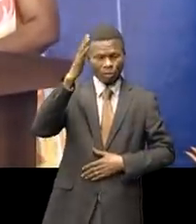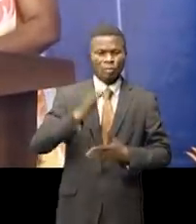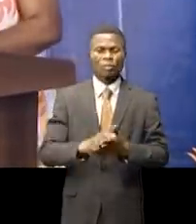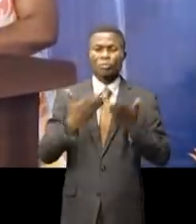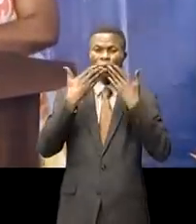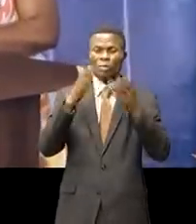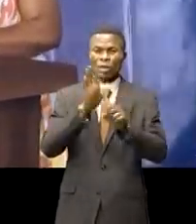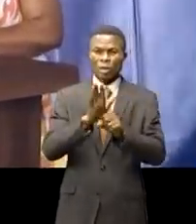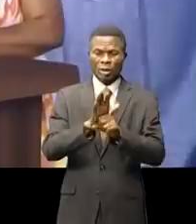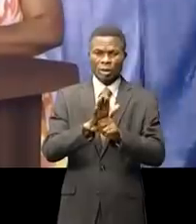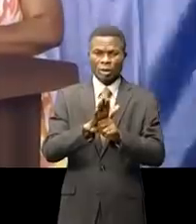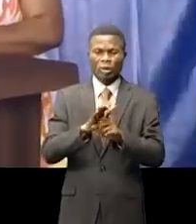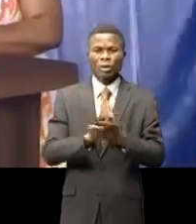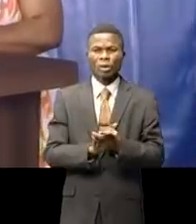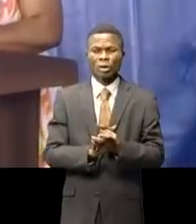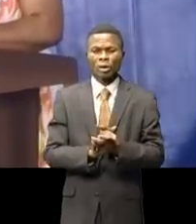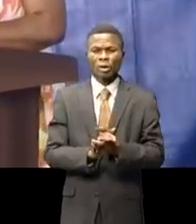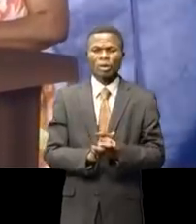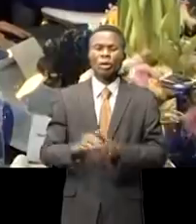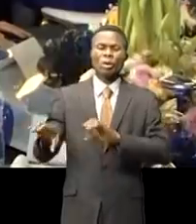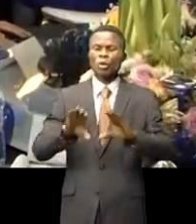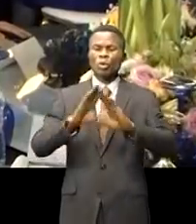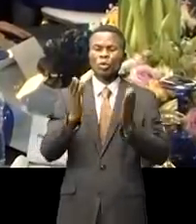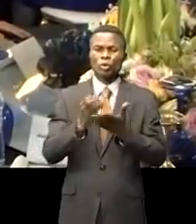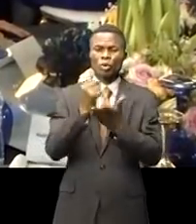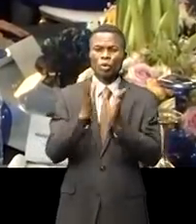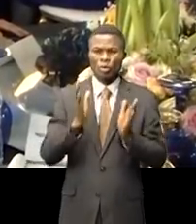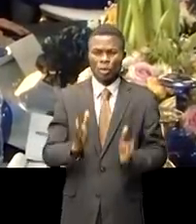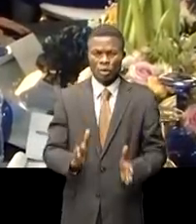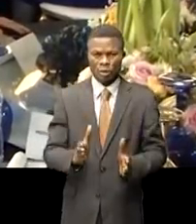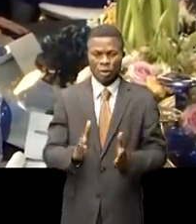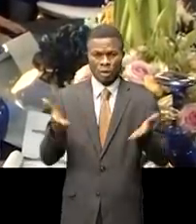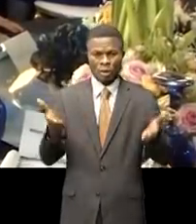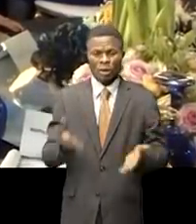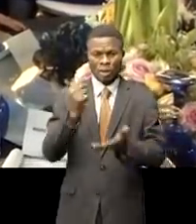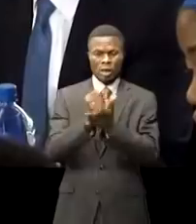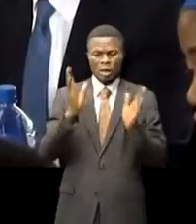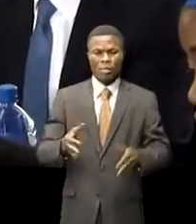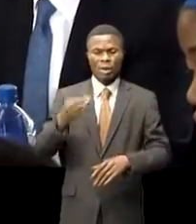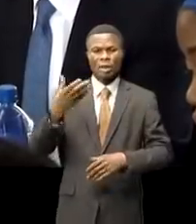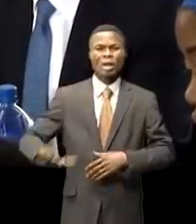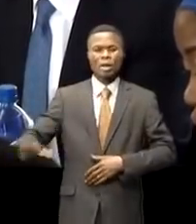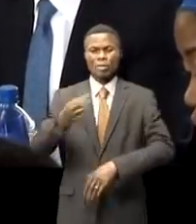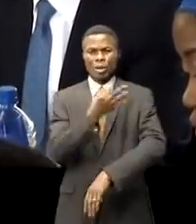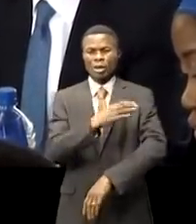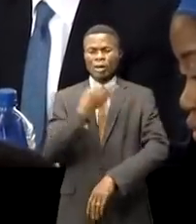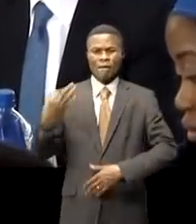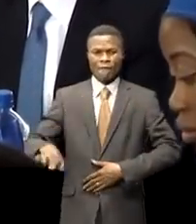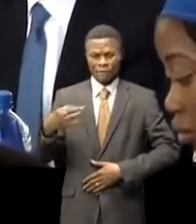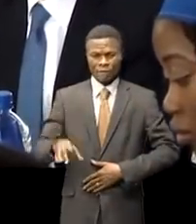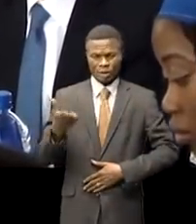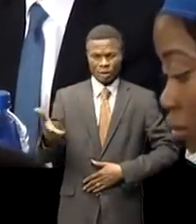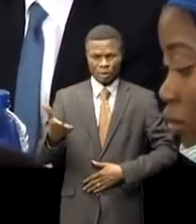ici particulièrement les partenaires complices france l'ambassade de france d'abord complice france